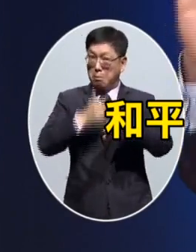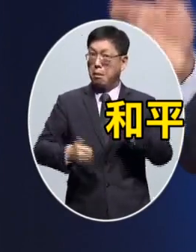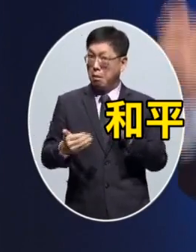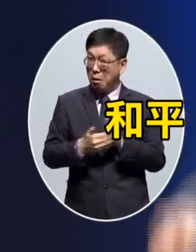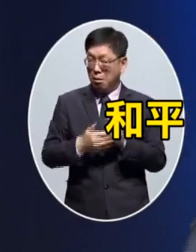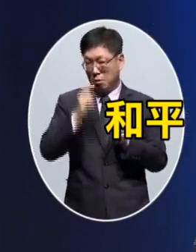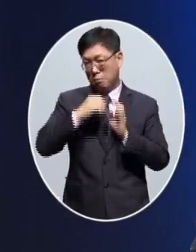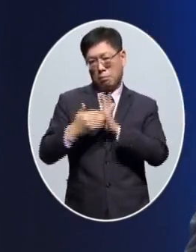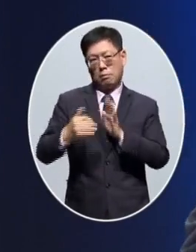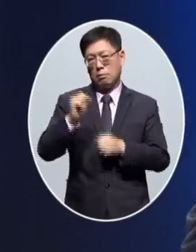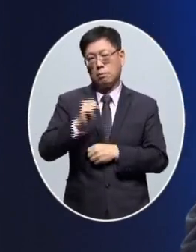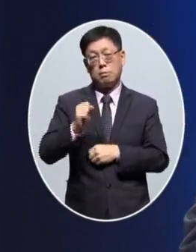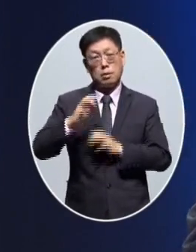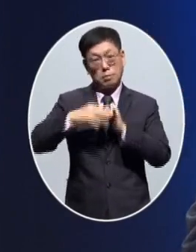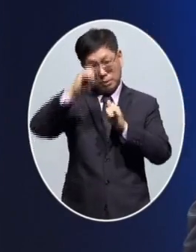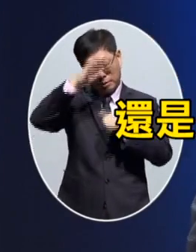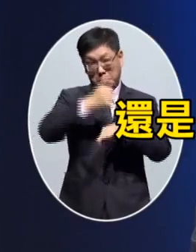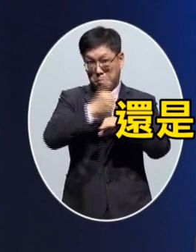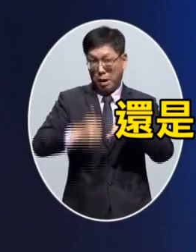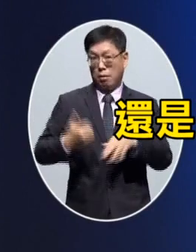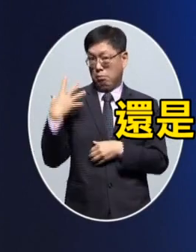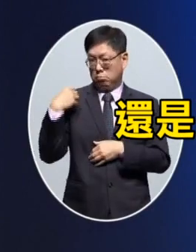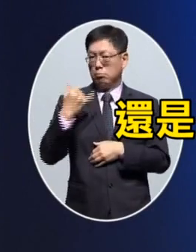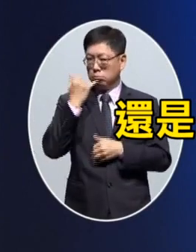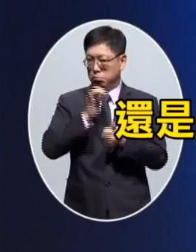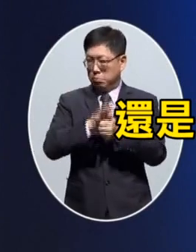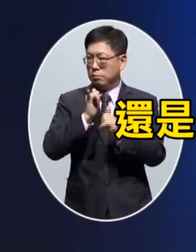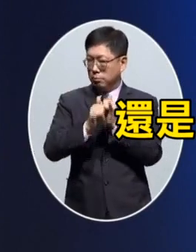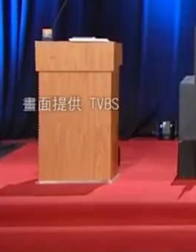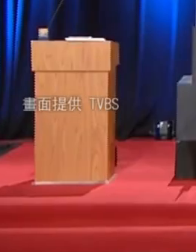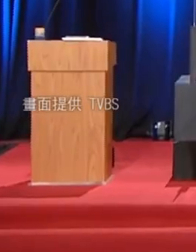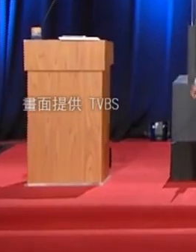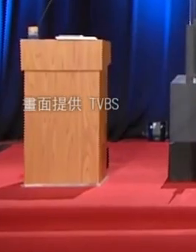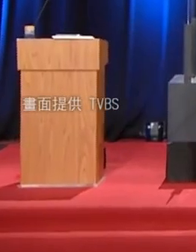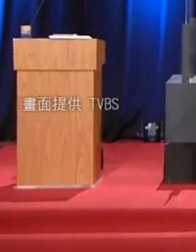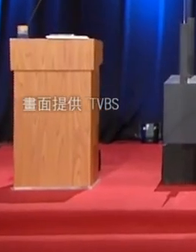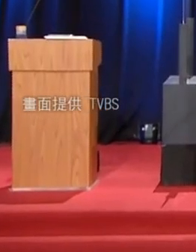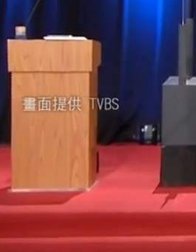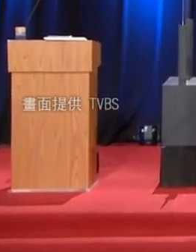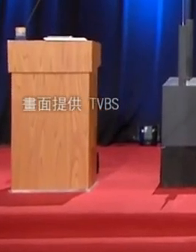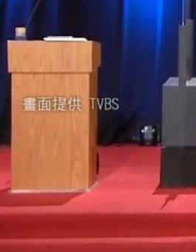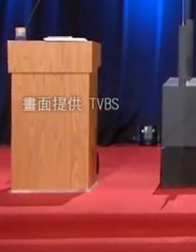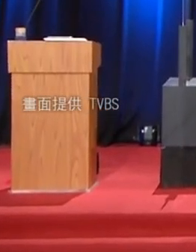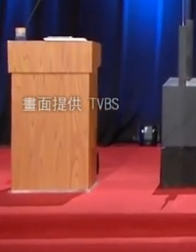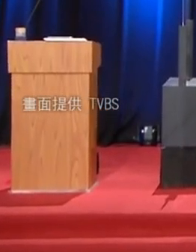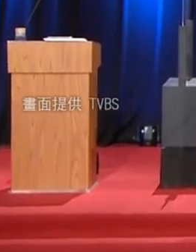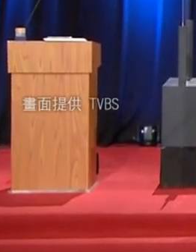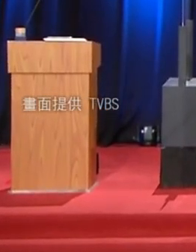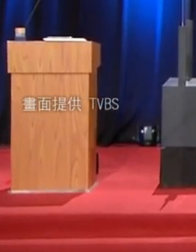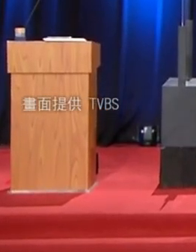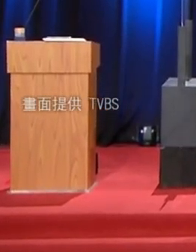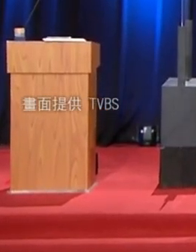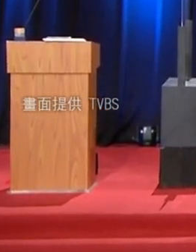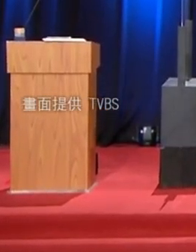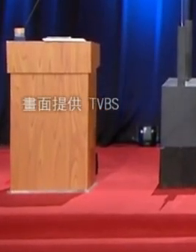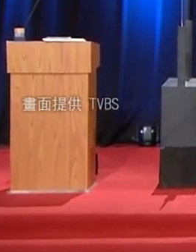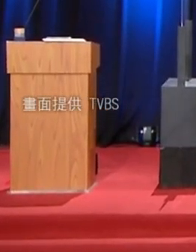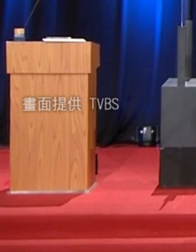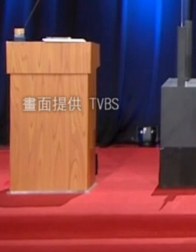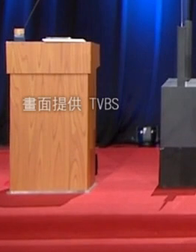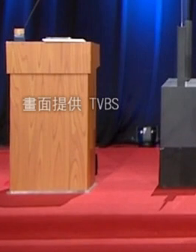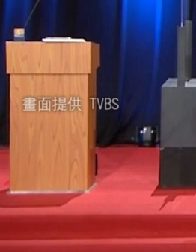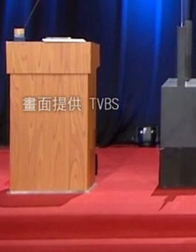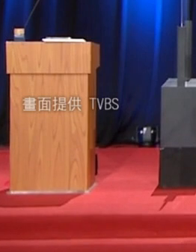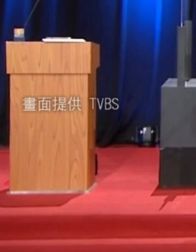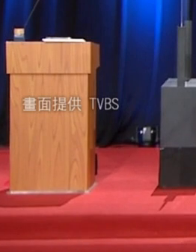个比赛比半天没有用啊，因为人家哈尼克兹可能喜欢的是侯汉廷啊。好，所以我的意思是说呢，就是讲政见其实也要比较